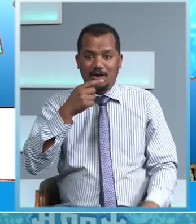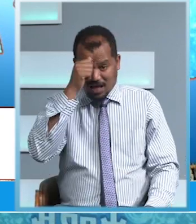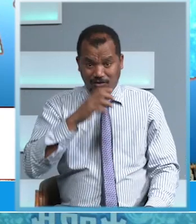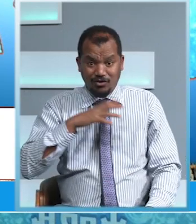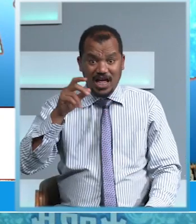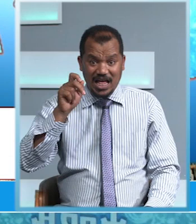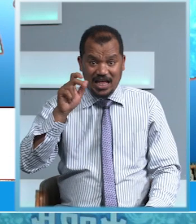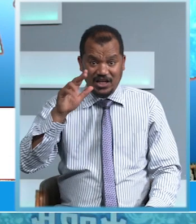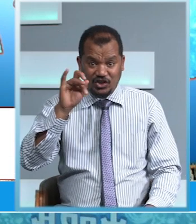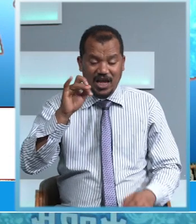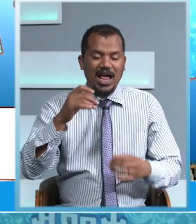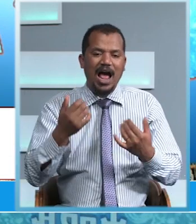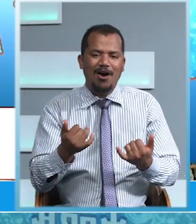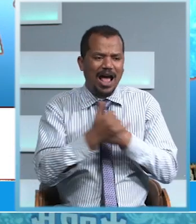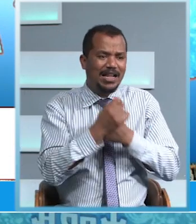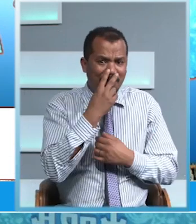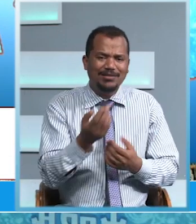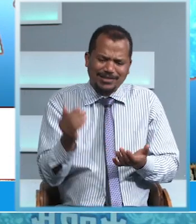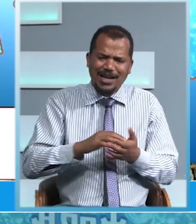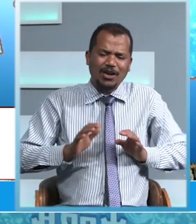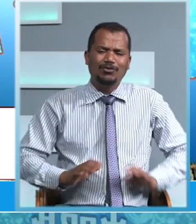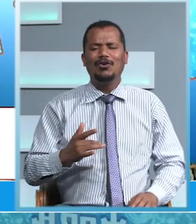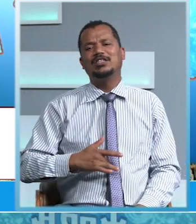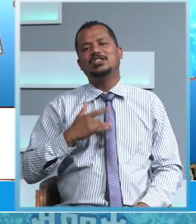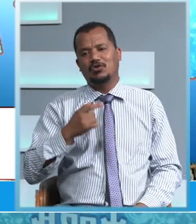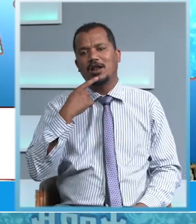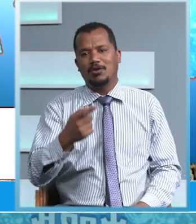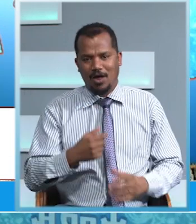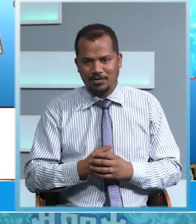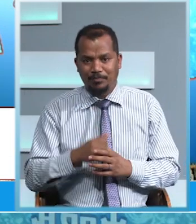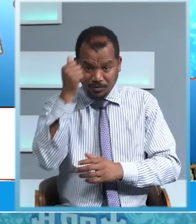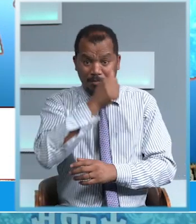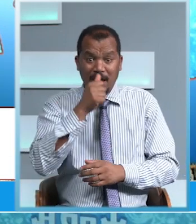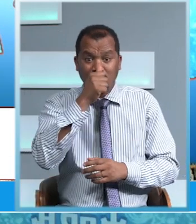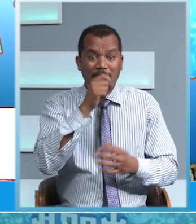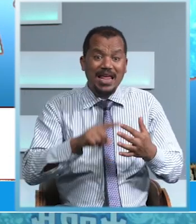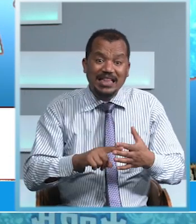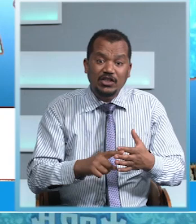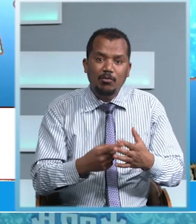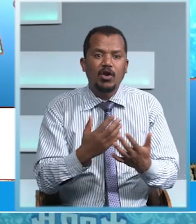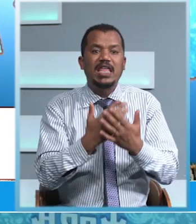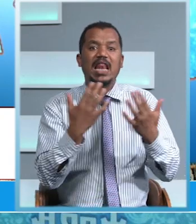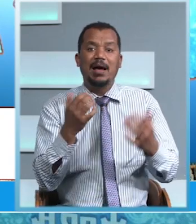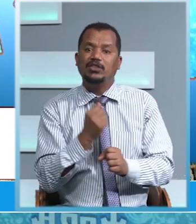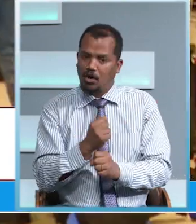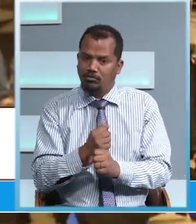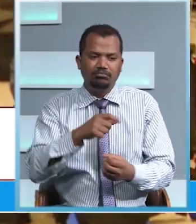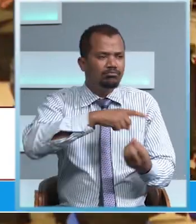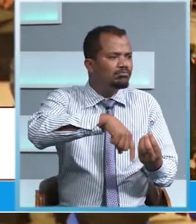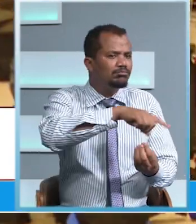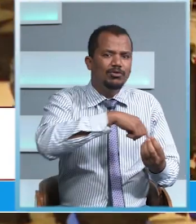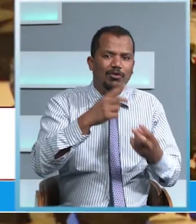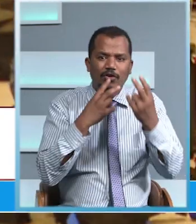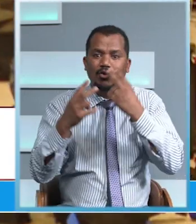አቶ ደረጀ ሀገሪን በማይቴ ዳግም የተወለድኩኝ ያህል ተሰምቶኛል ሲሉ ነው የገለጹት። በኢትዮጵያ የተጀመሩ የልማት